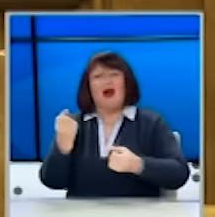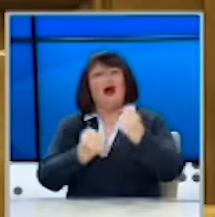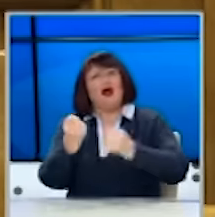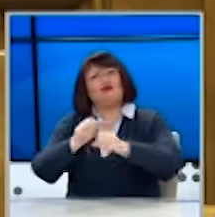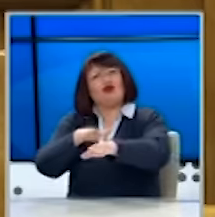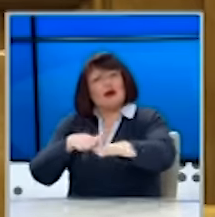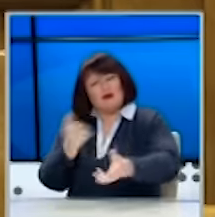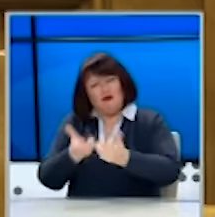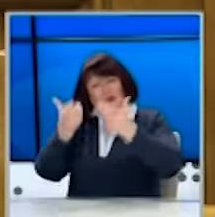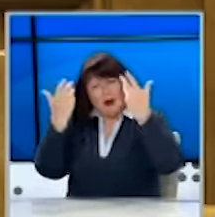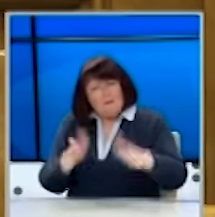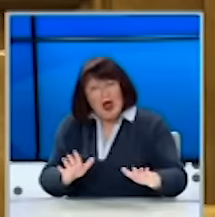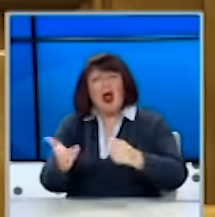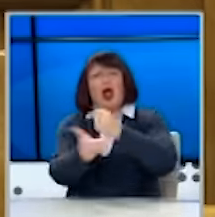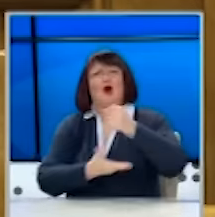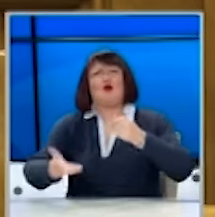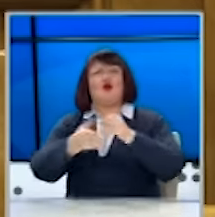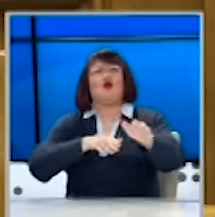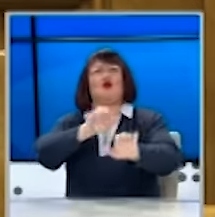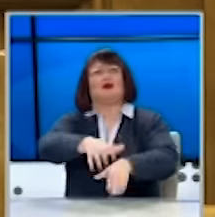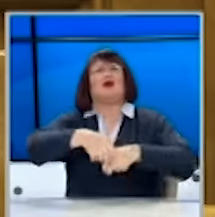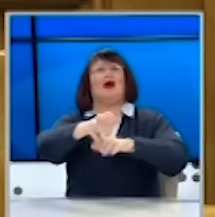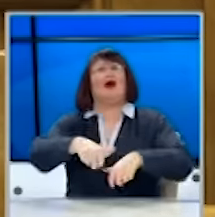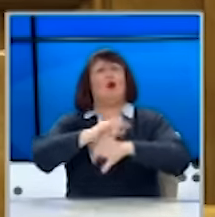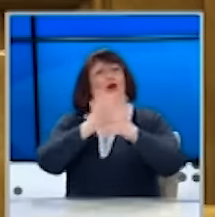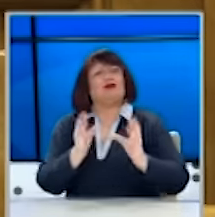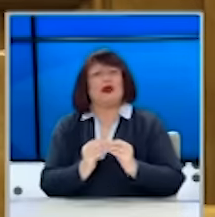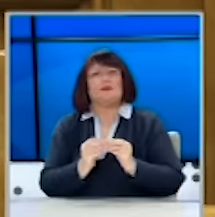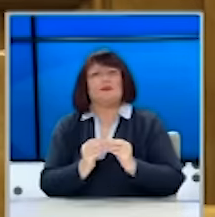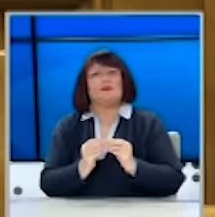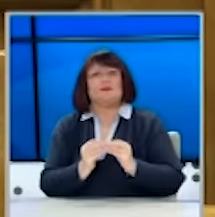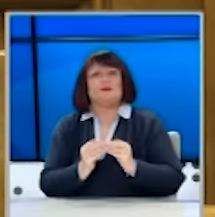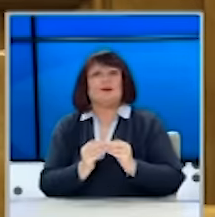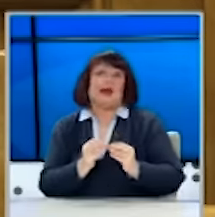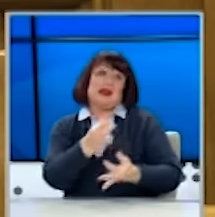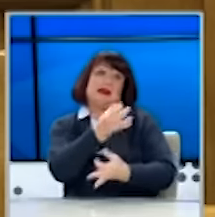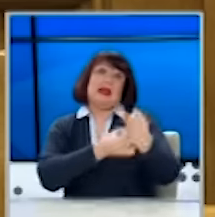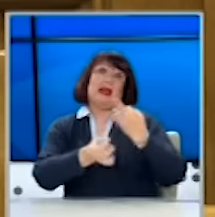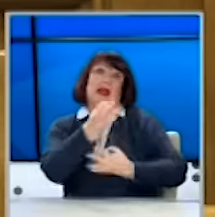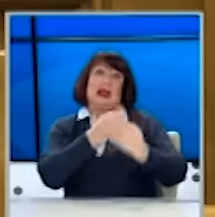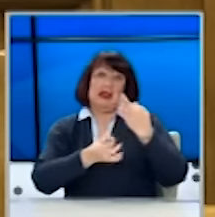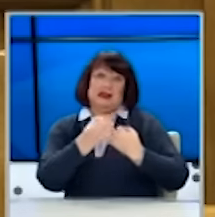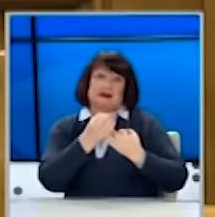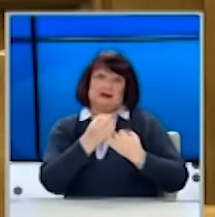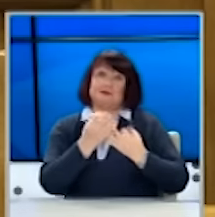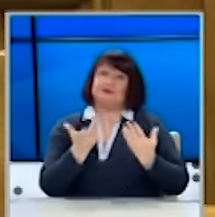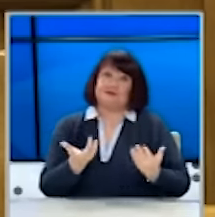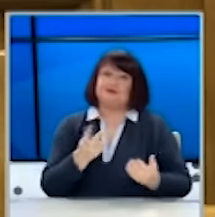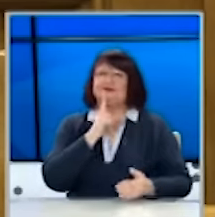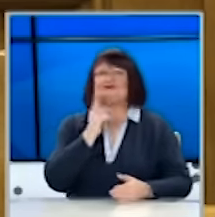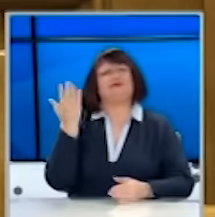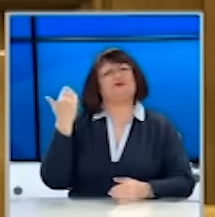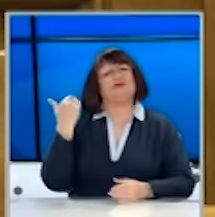που κάηκαν, οι αγροτικές καλλιέργειες στην περιοχή. Αγαπημένο σας επιχείρημα φυσικά, όπως και